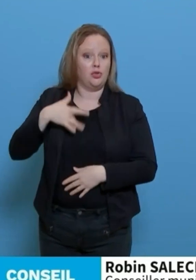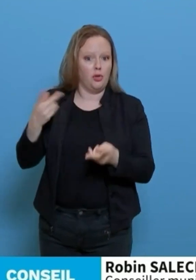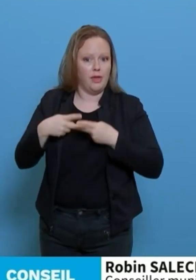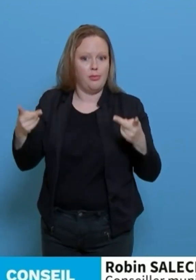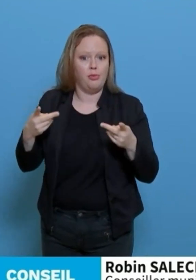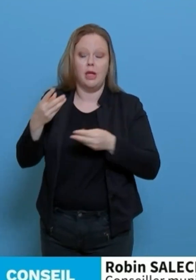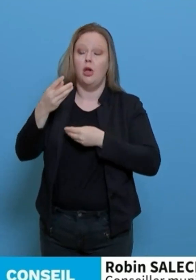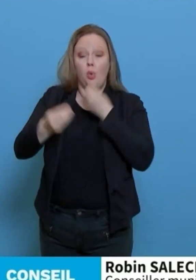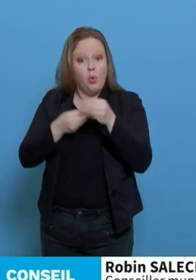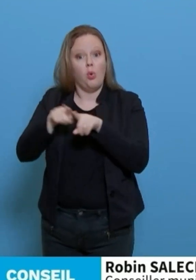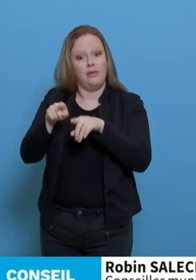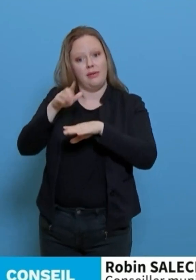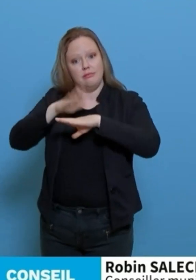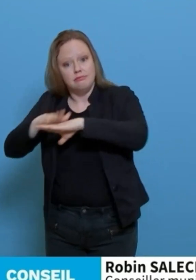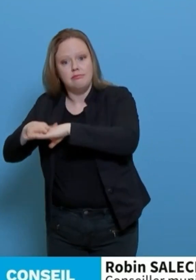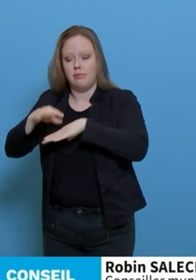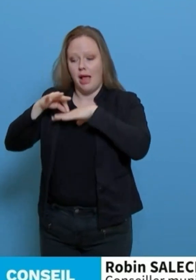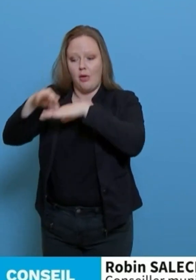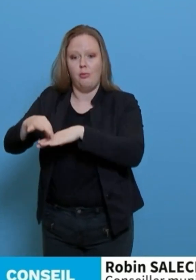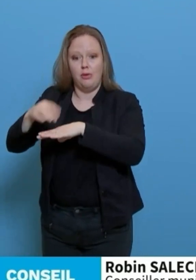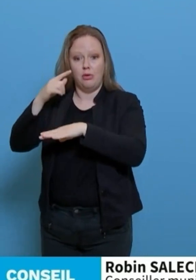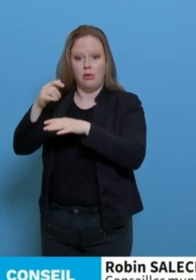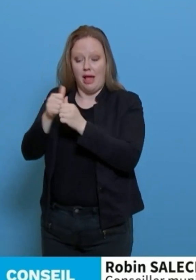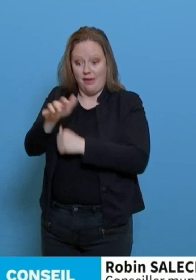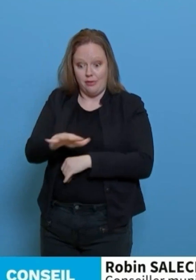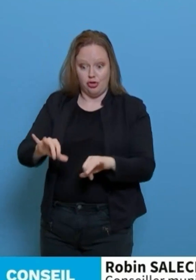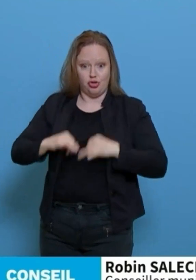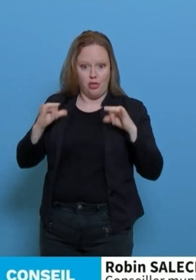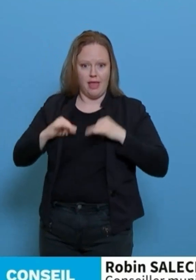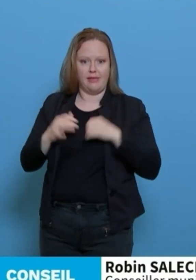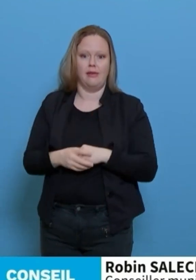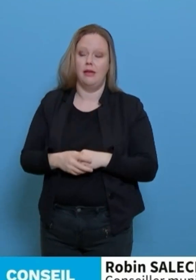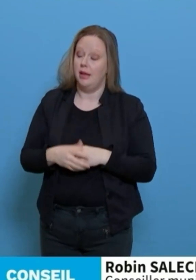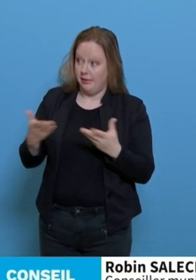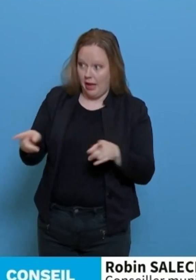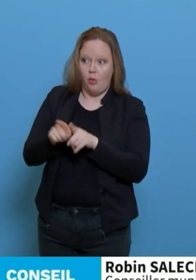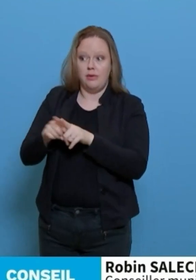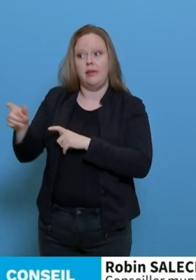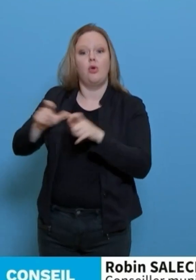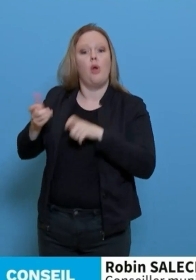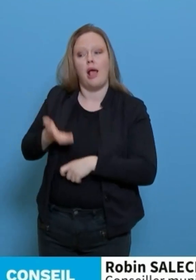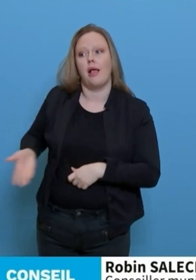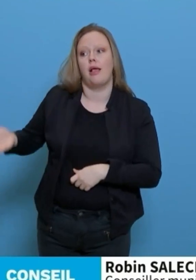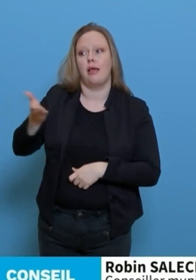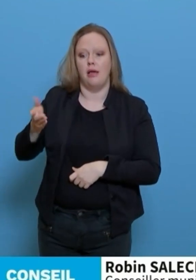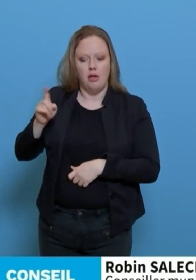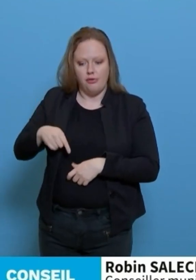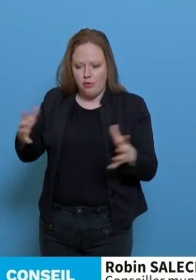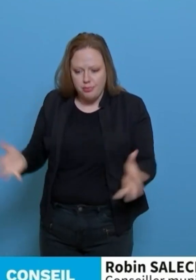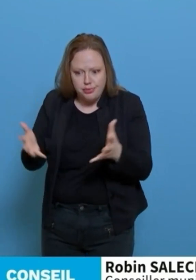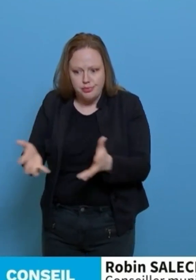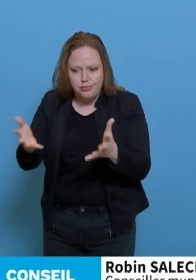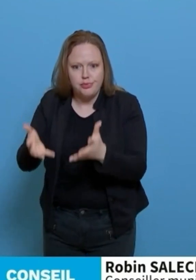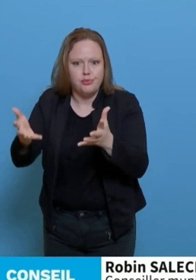de prévention et d'accompagnement de notre jeunesse. Là aussi, il y a loin, mes chers collègues, de la coupe aux lèvres, tant les attaques en